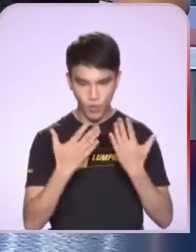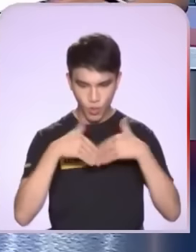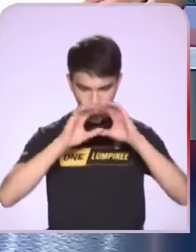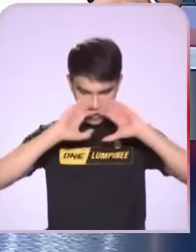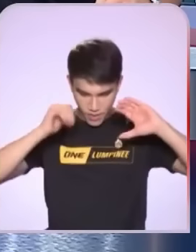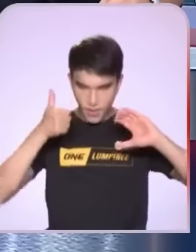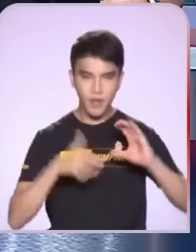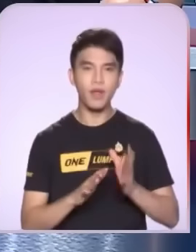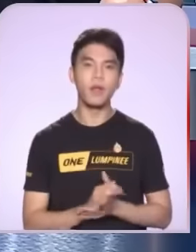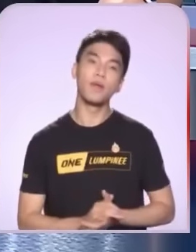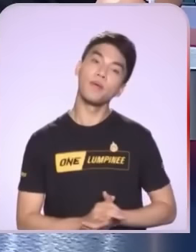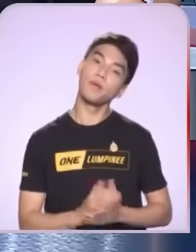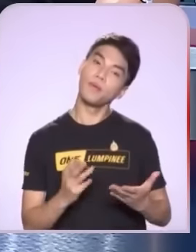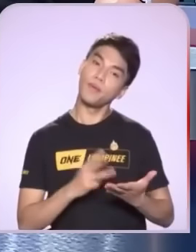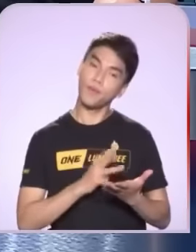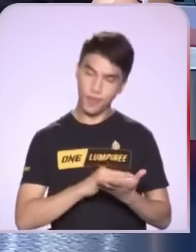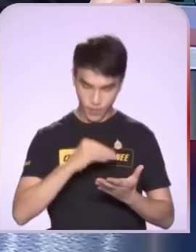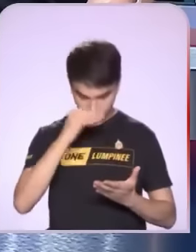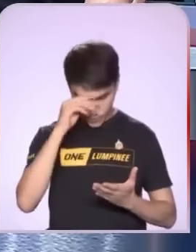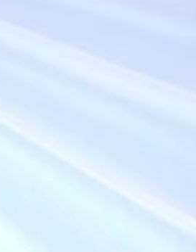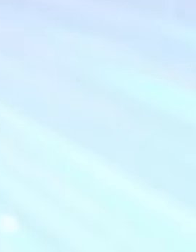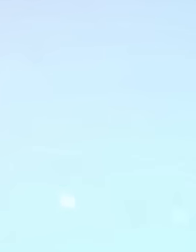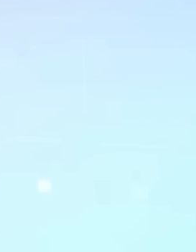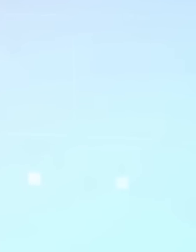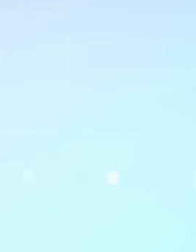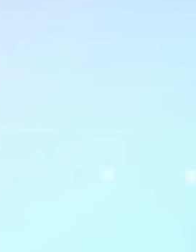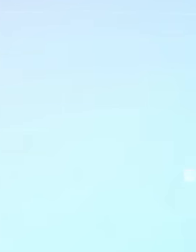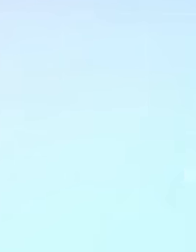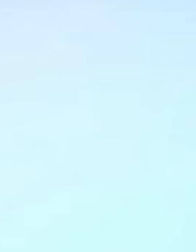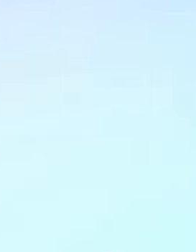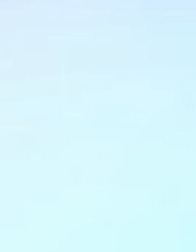ได้ออันนี้คือมุมมองของนักวิชาการครับใช